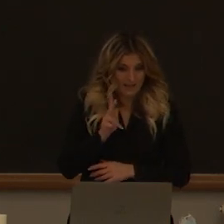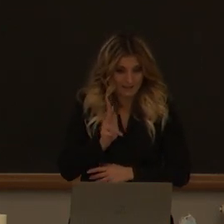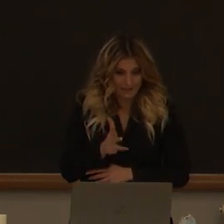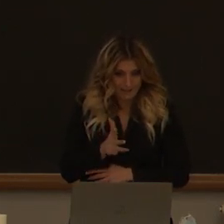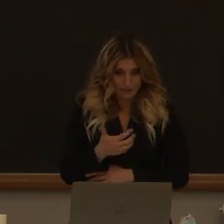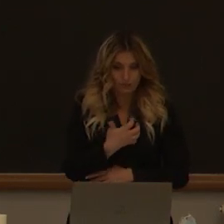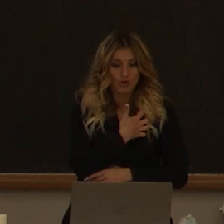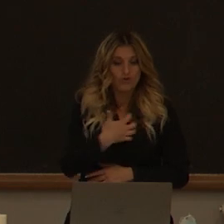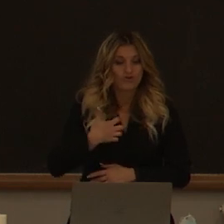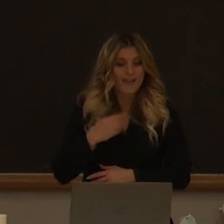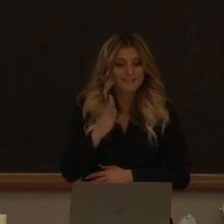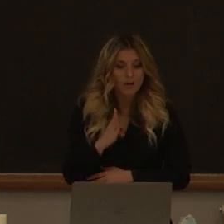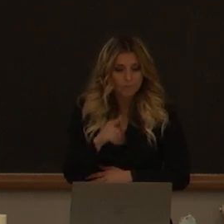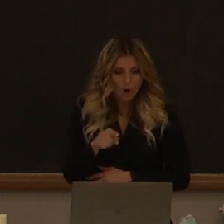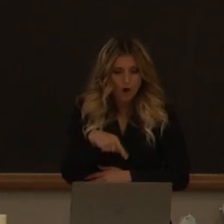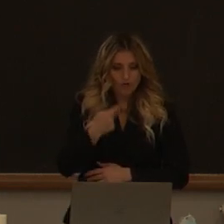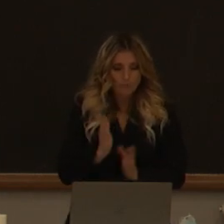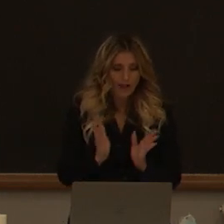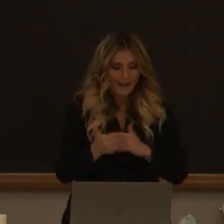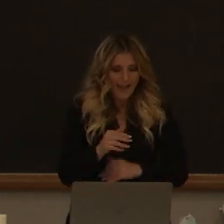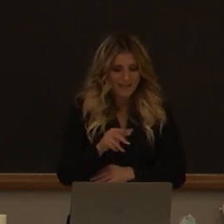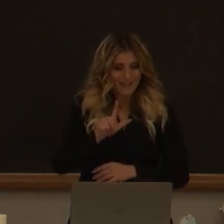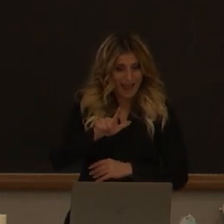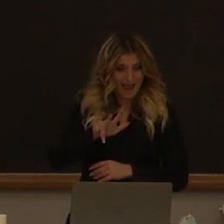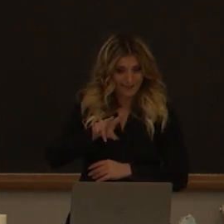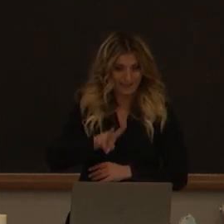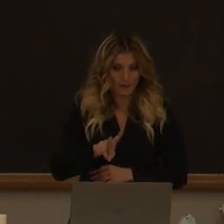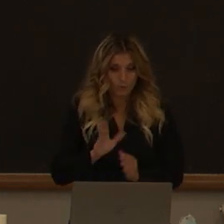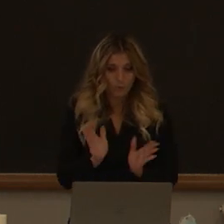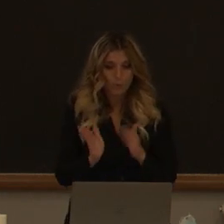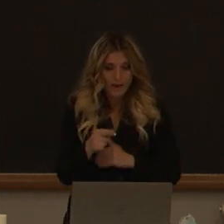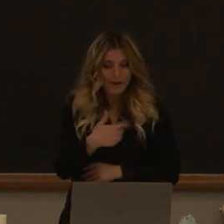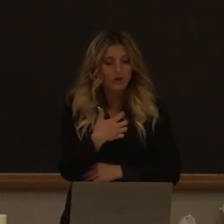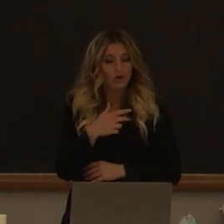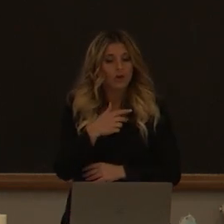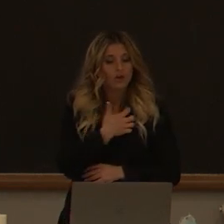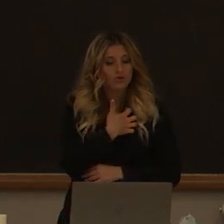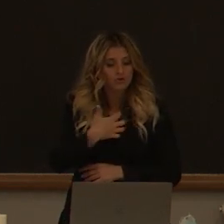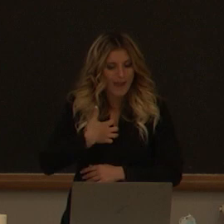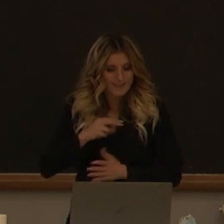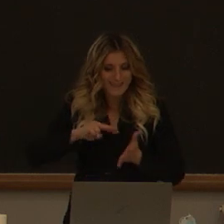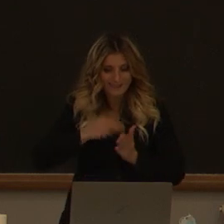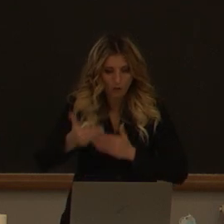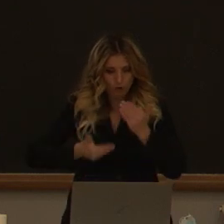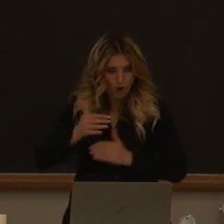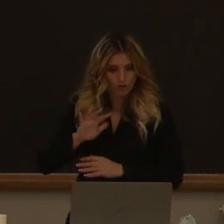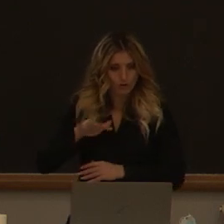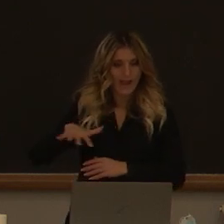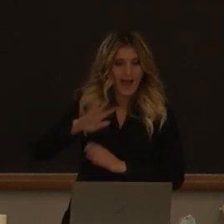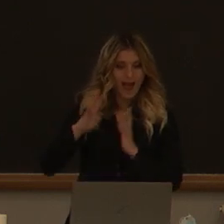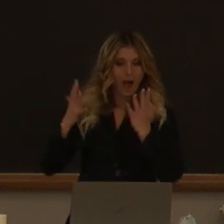delle scienze biologiche, e quelle della classe 32 nell'ambito della scienza e tecnologia per l'ambiente e la